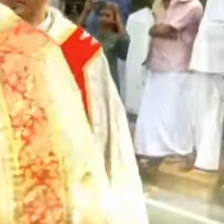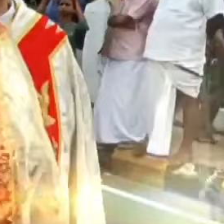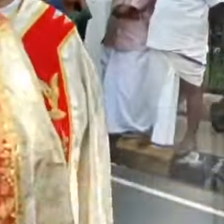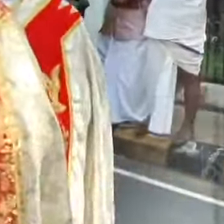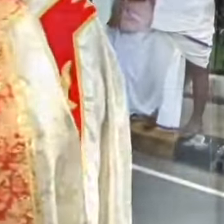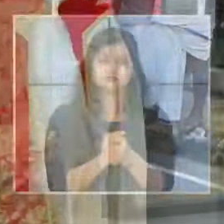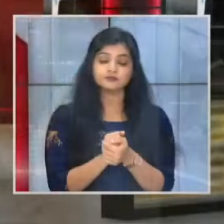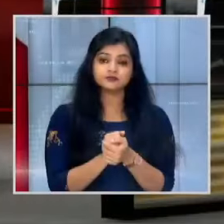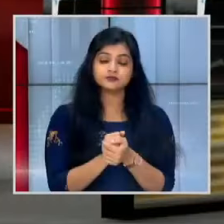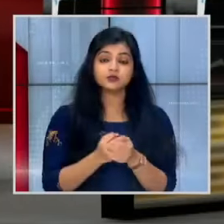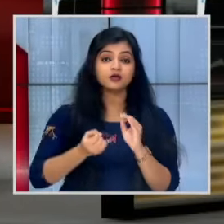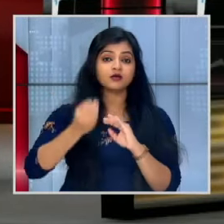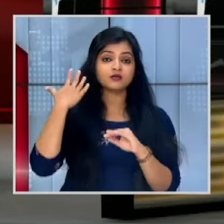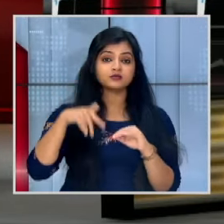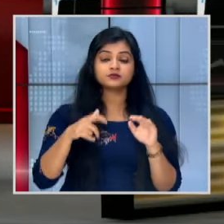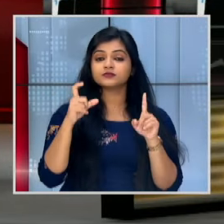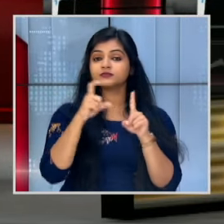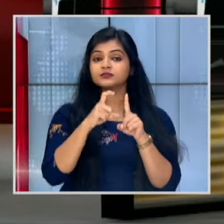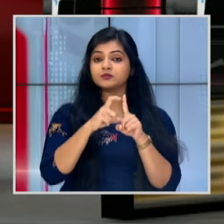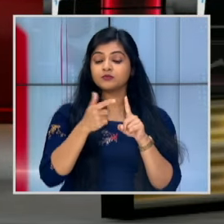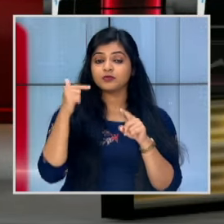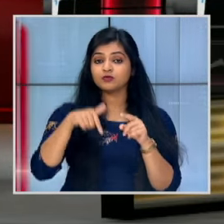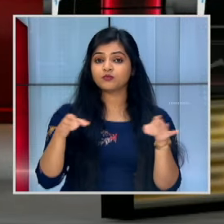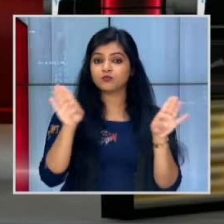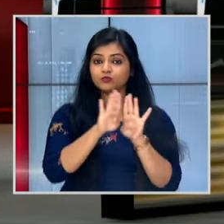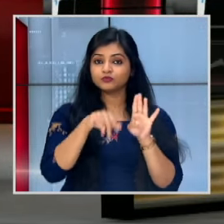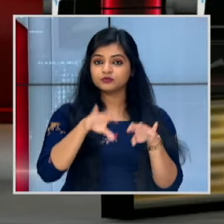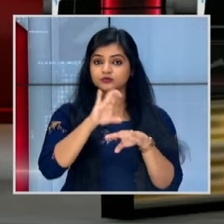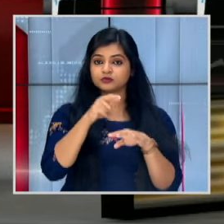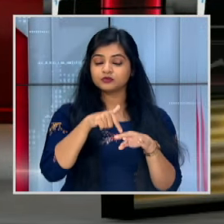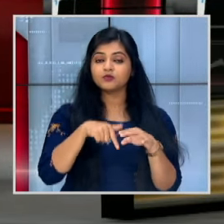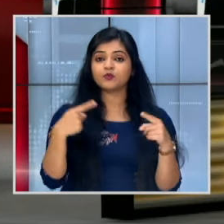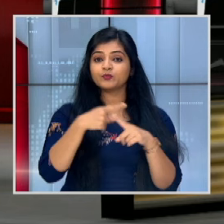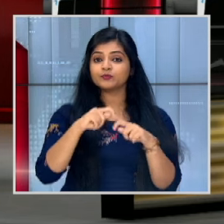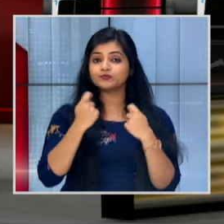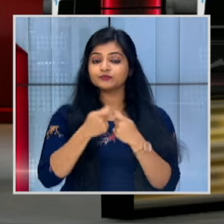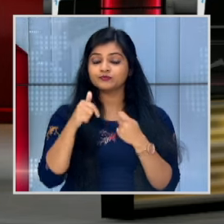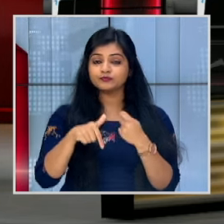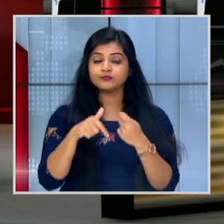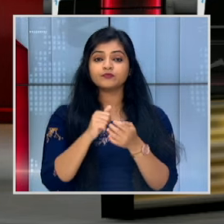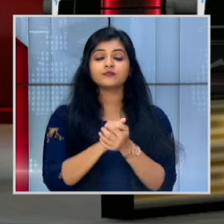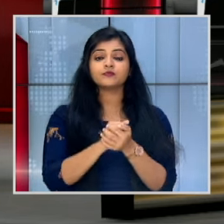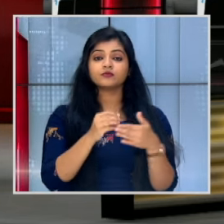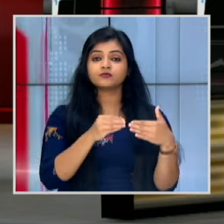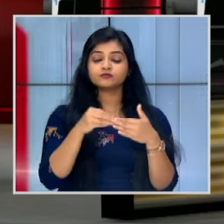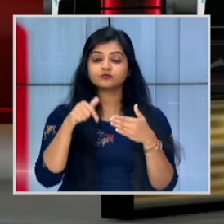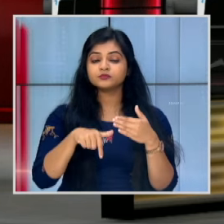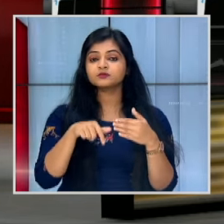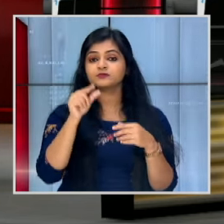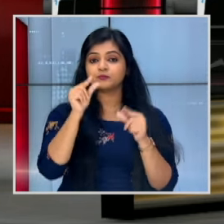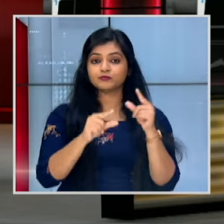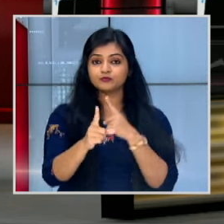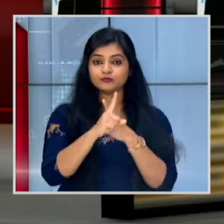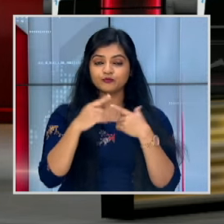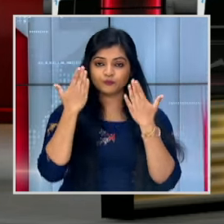സുദിഷ, ഏതായാലും കഴിഞ്ഞ ഡിസംബറിൽ അടച്ചിട്ട സെന്റ് മേരീസ് ബസലിക്കയിലാണ് ഇപ്പോൾ വിമത വിഭാഗം അൽമായറുടെ നേതൃത്വത്തിൽ ജനാഭിമുഖ